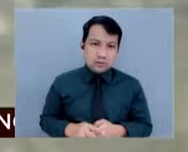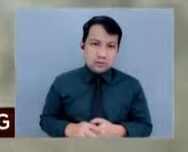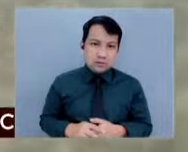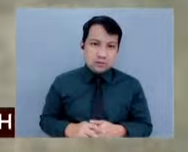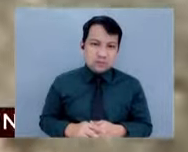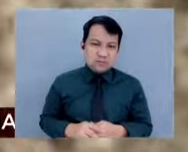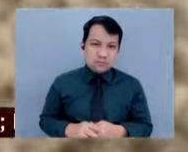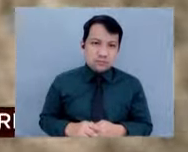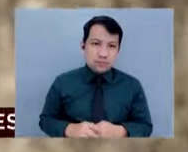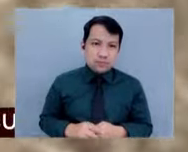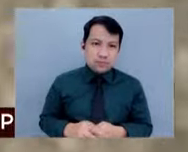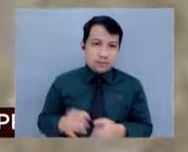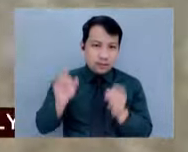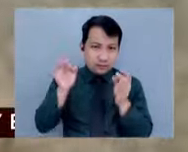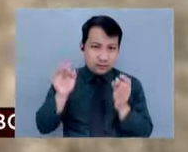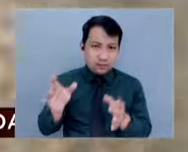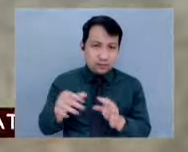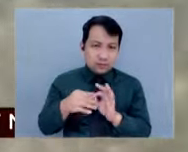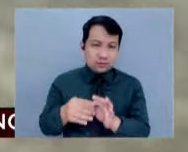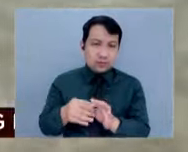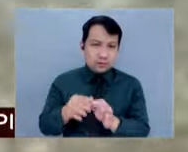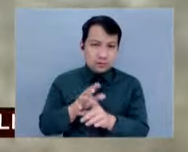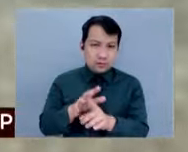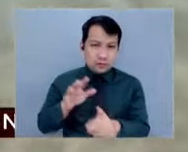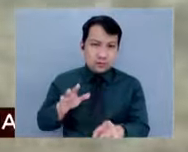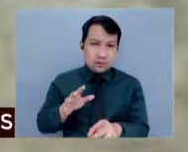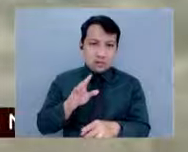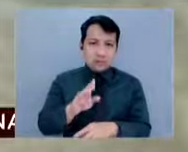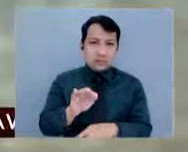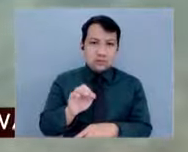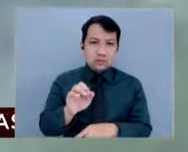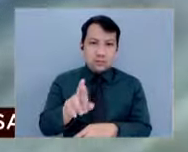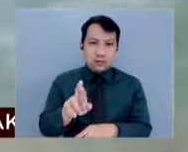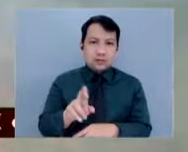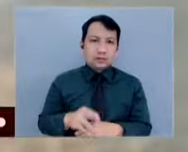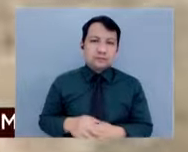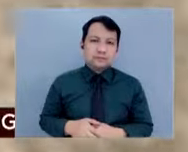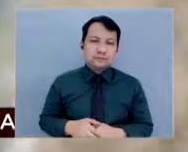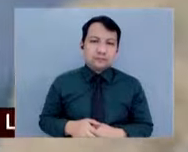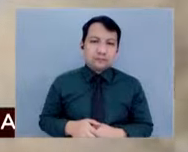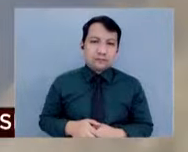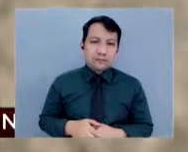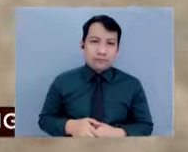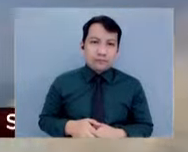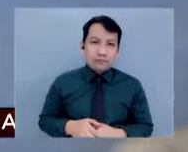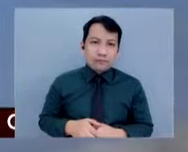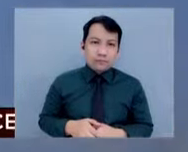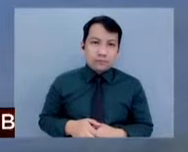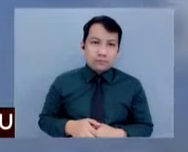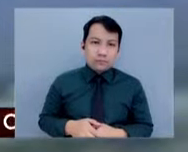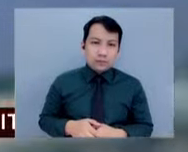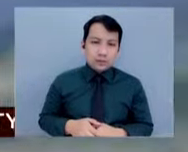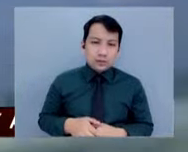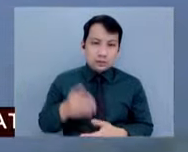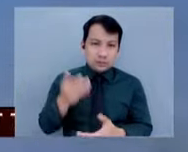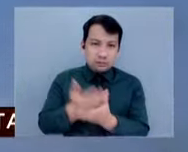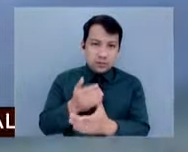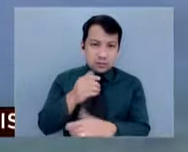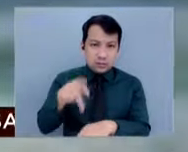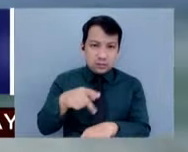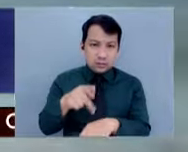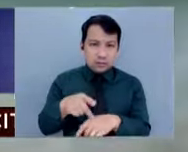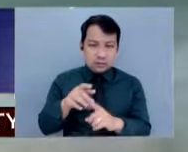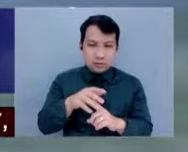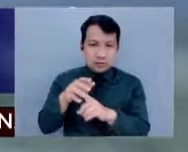Dahil delikado, umatras na ang BFAR. Pagdating nila sa Pag-asa Island Sheltered Port, ay agad binigyan